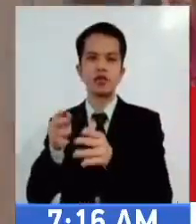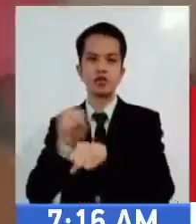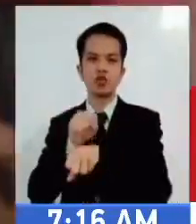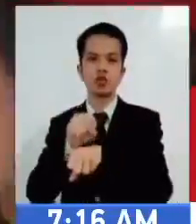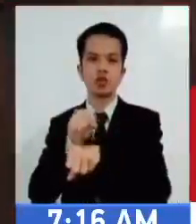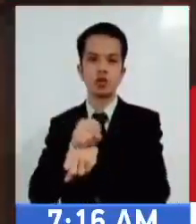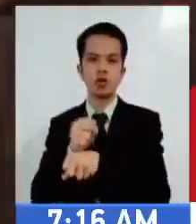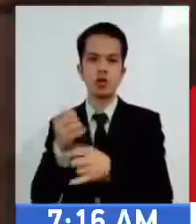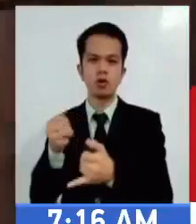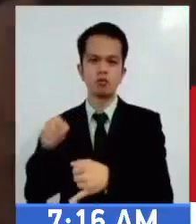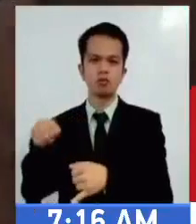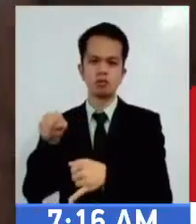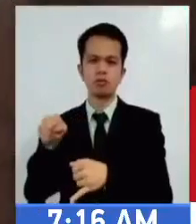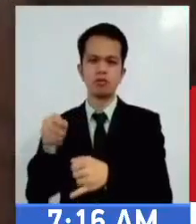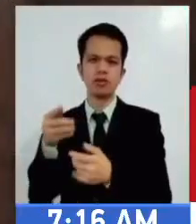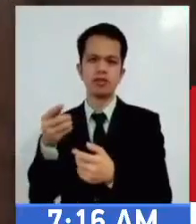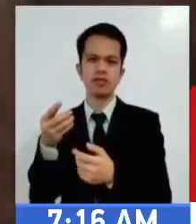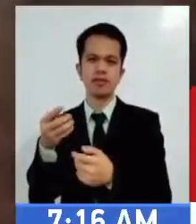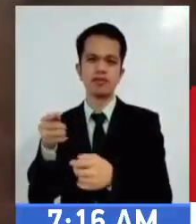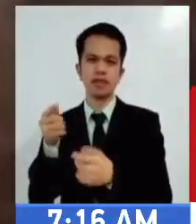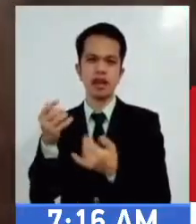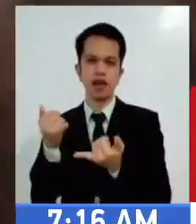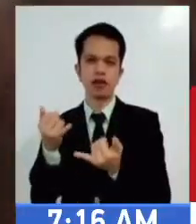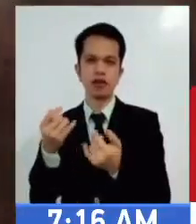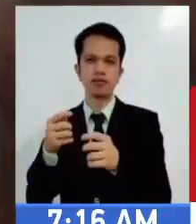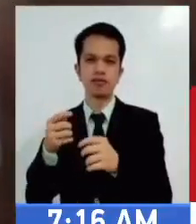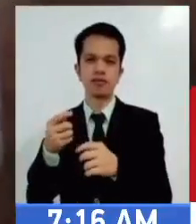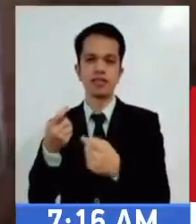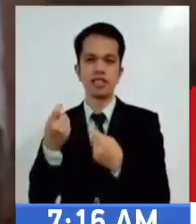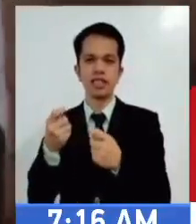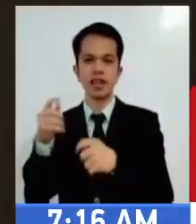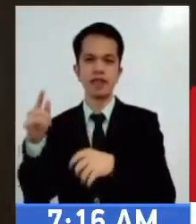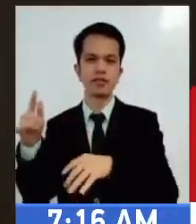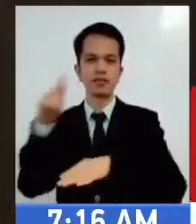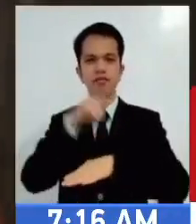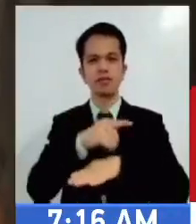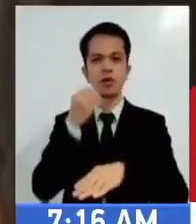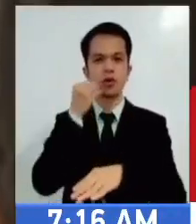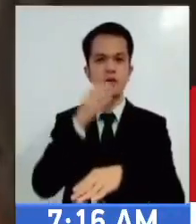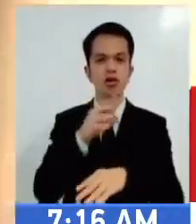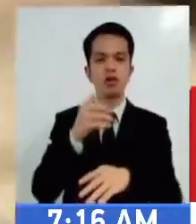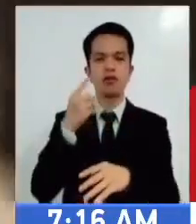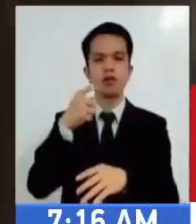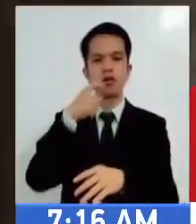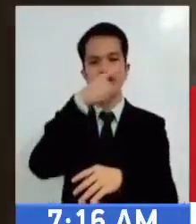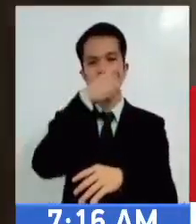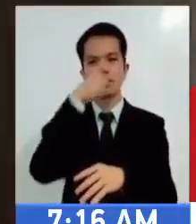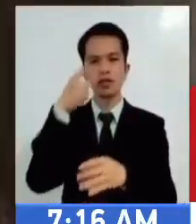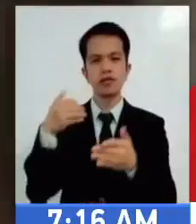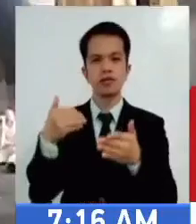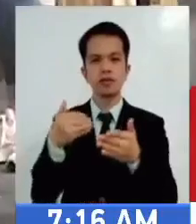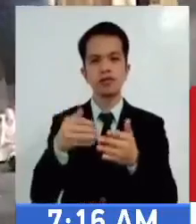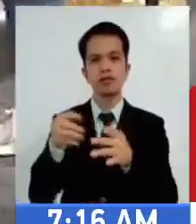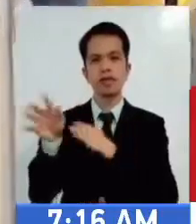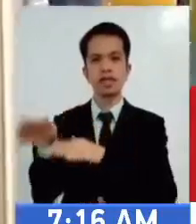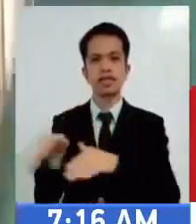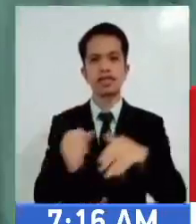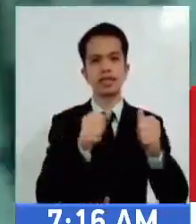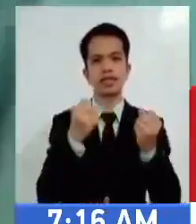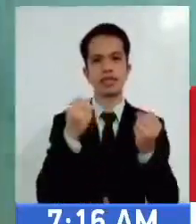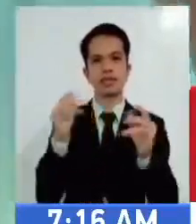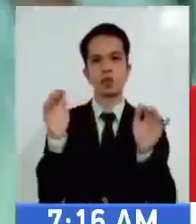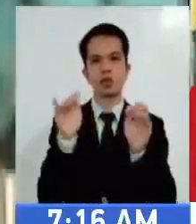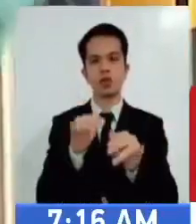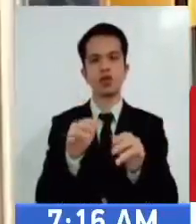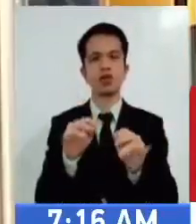kanilang bayan sa Osamis para hindi na sumabay sa inaasahang summer at Holy Week exodus. Gayunman, naglaan pa rin siya ng kaunting oras dahil sa